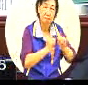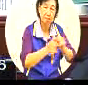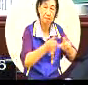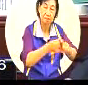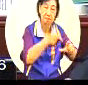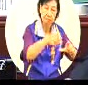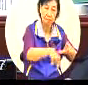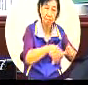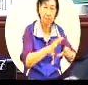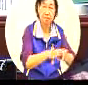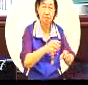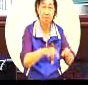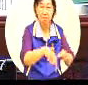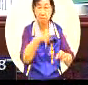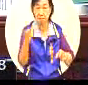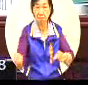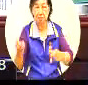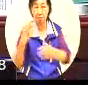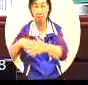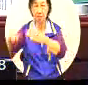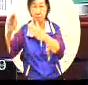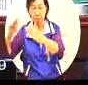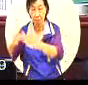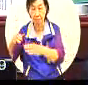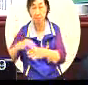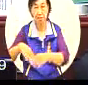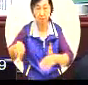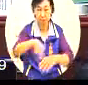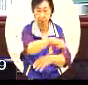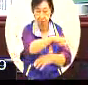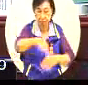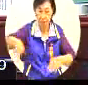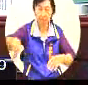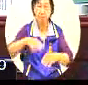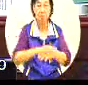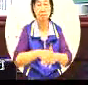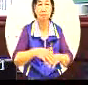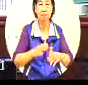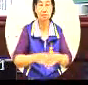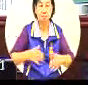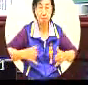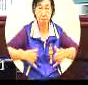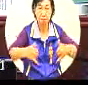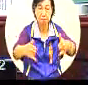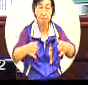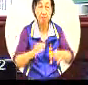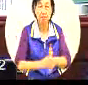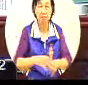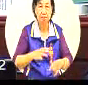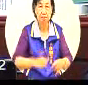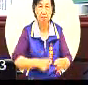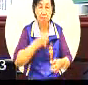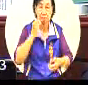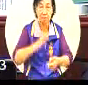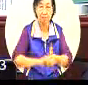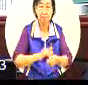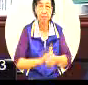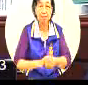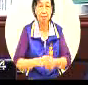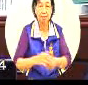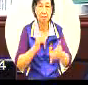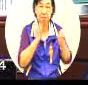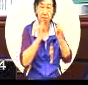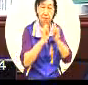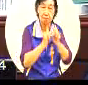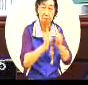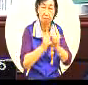路的这个规划啊，然后具体来试试看，如果说它确实给市民有一种安